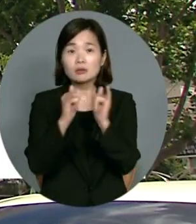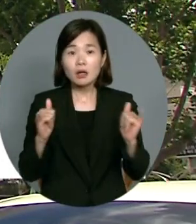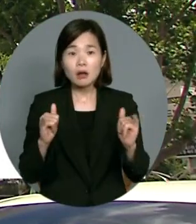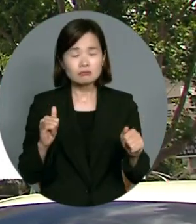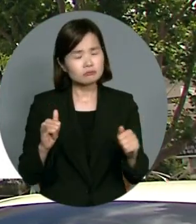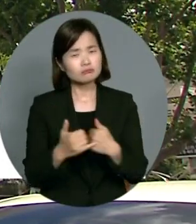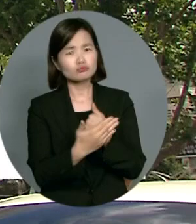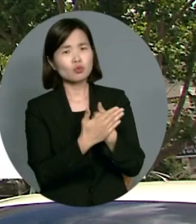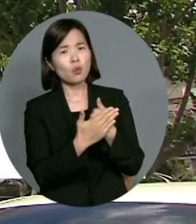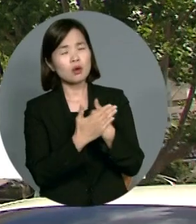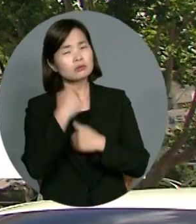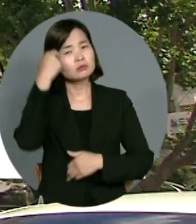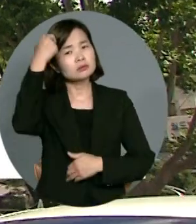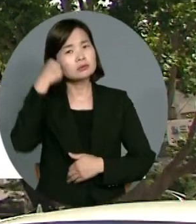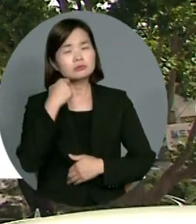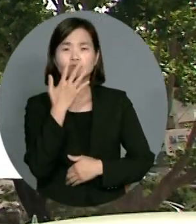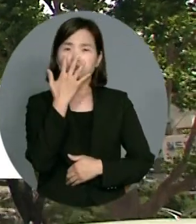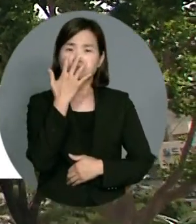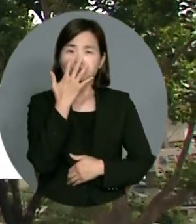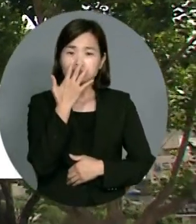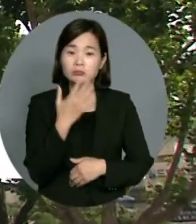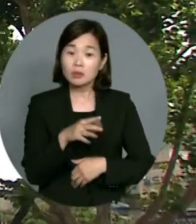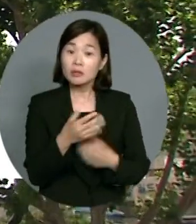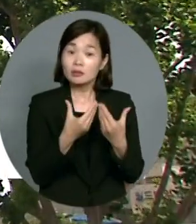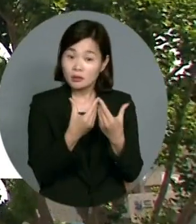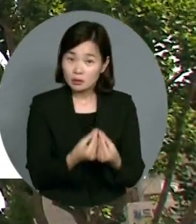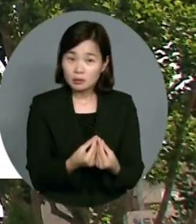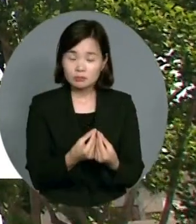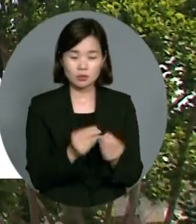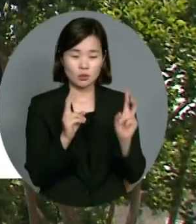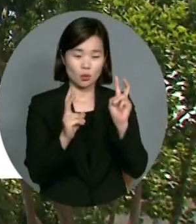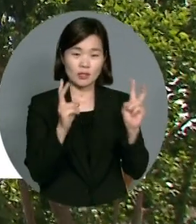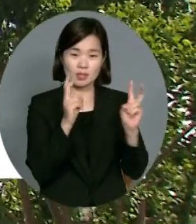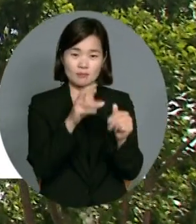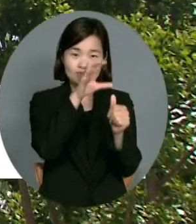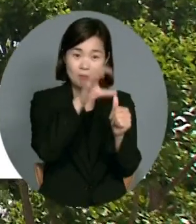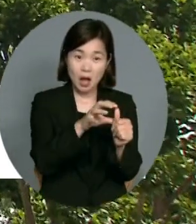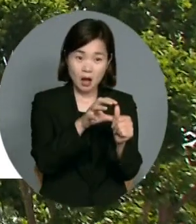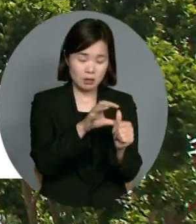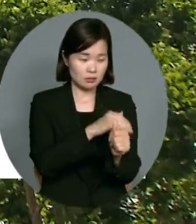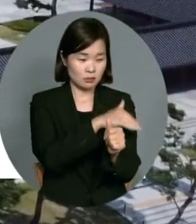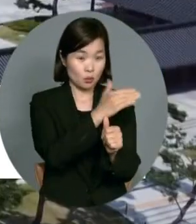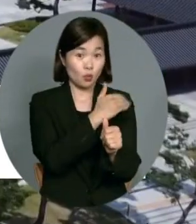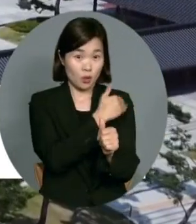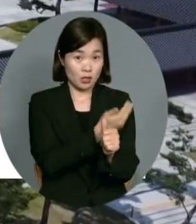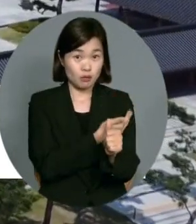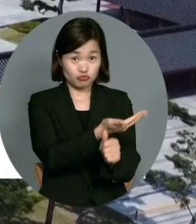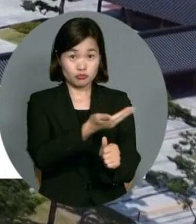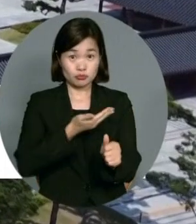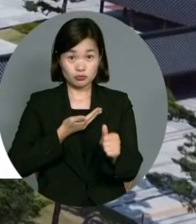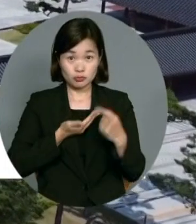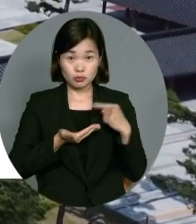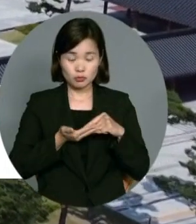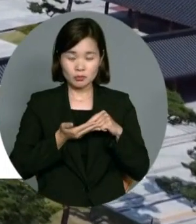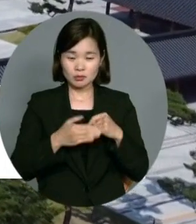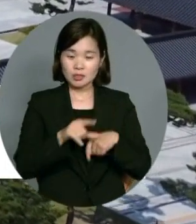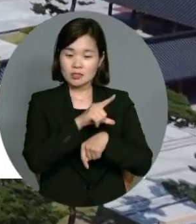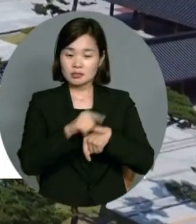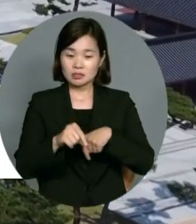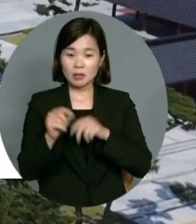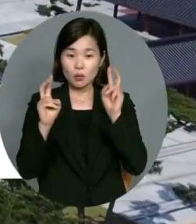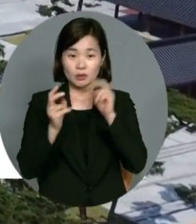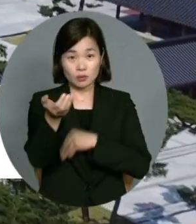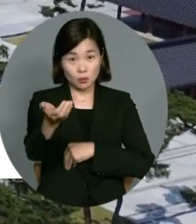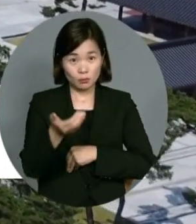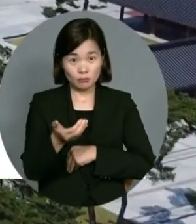못했죠. 예를 들면은 기업 규제 권한을 넘긴다든지 기업 본사가 이전하면은 상속세를